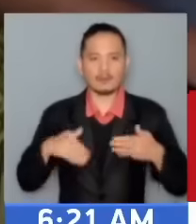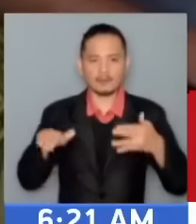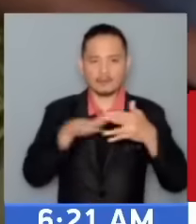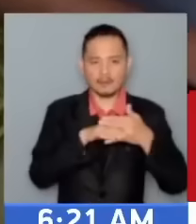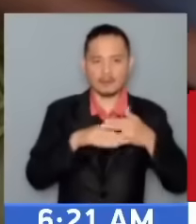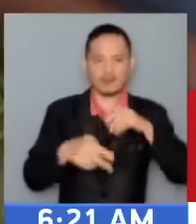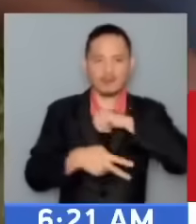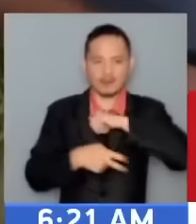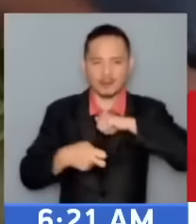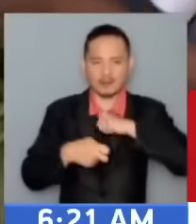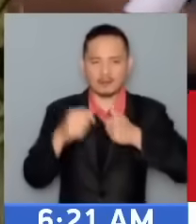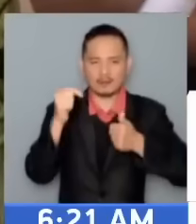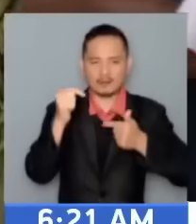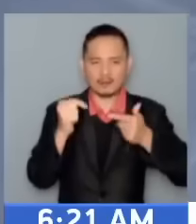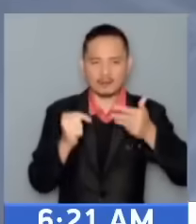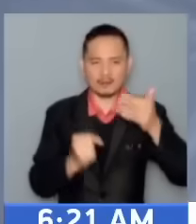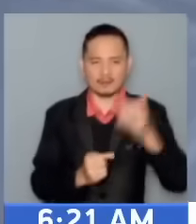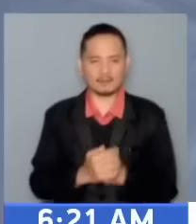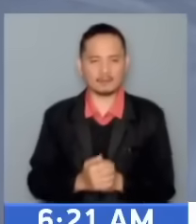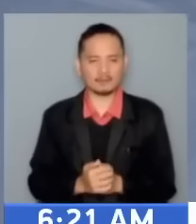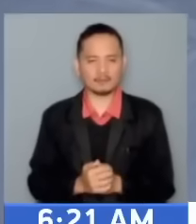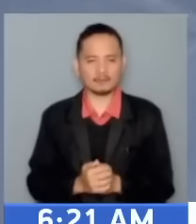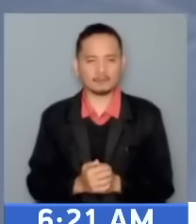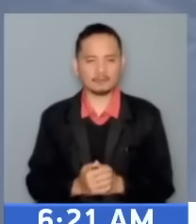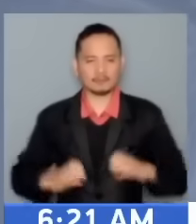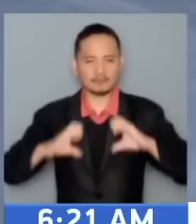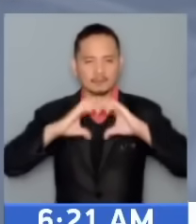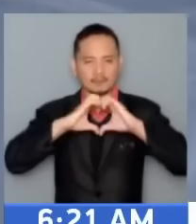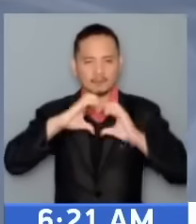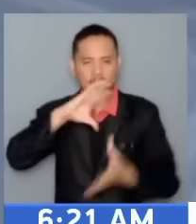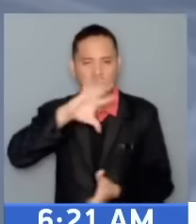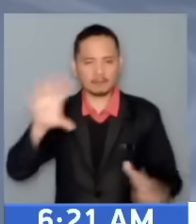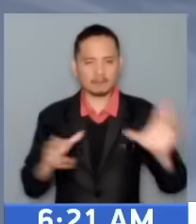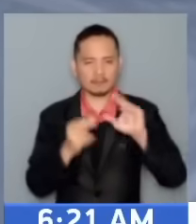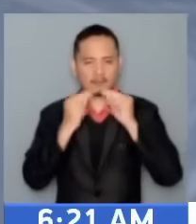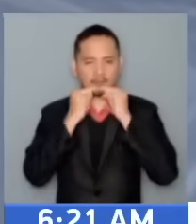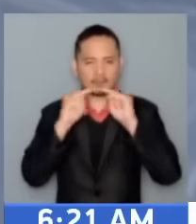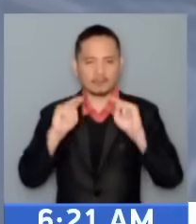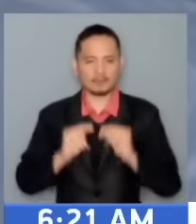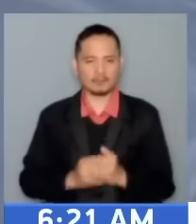Ito ang unang balita, Nico Wahe, para sa GMA Integrated News.